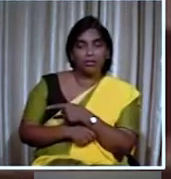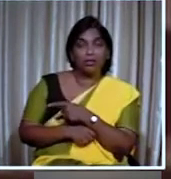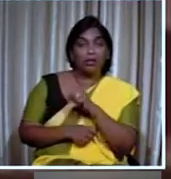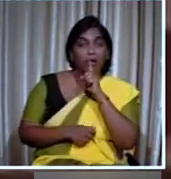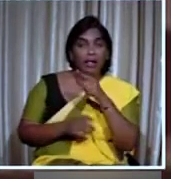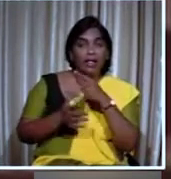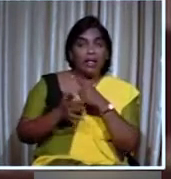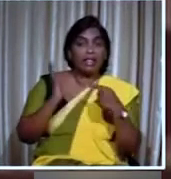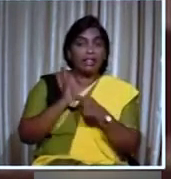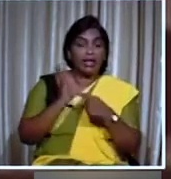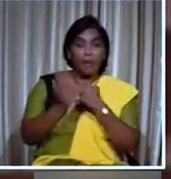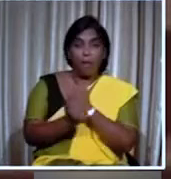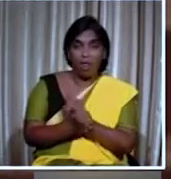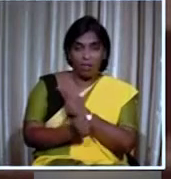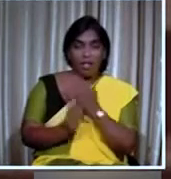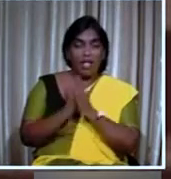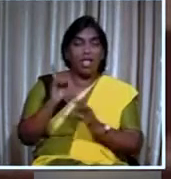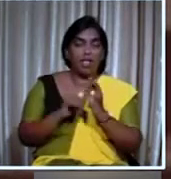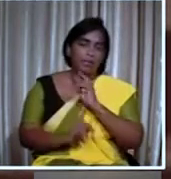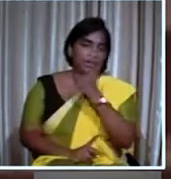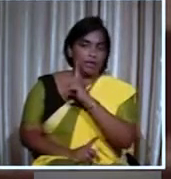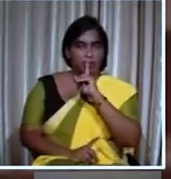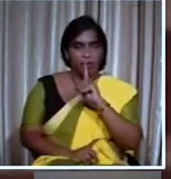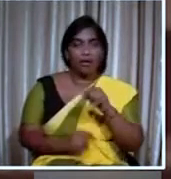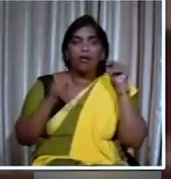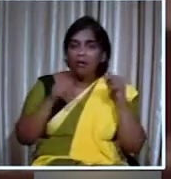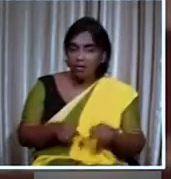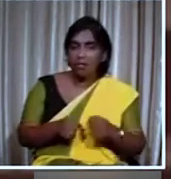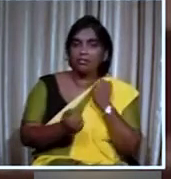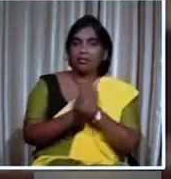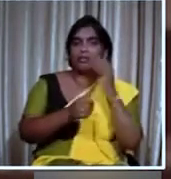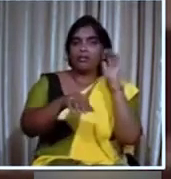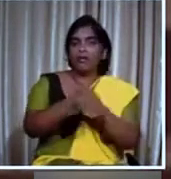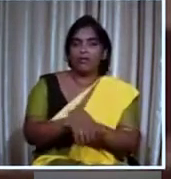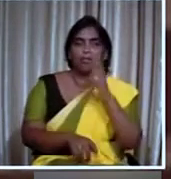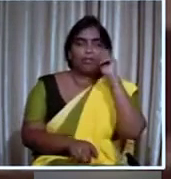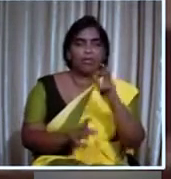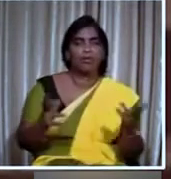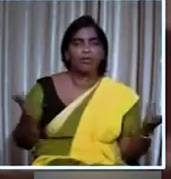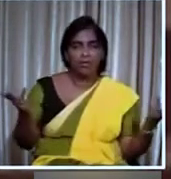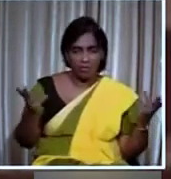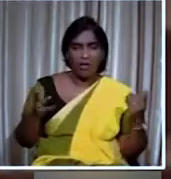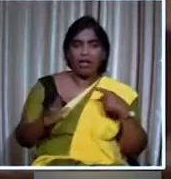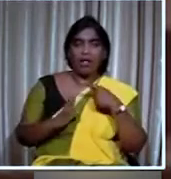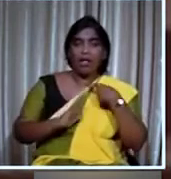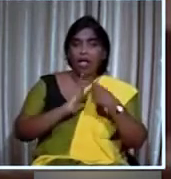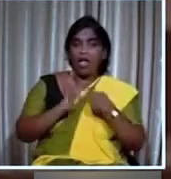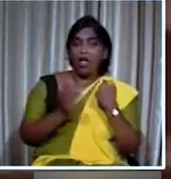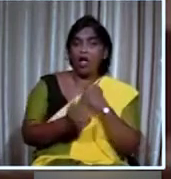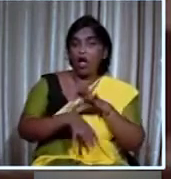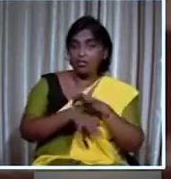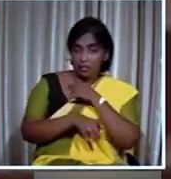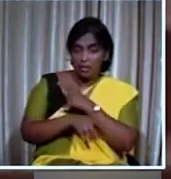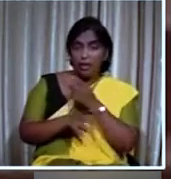කවුද දේශබන්දු තෙන්න කොනොයි ඇමති ඇවිල්ලා කිව්වා. අද වෙනතුරු අත්අඩංගුවට ගත්ත මිනිහෙක් නෑ. ලංකා හොස්පිටල් එකේ බෝම්බයක්